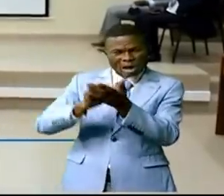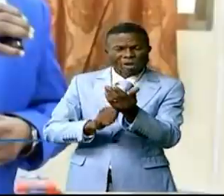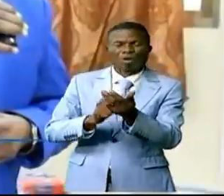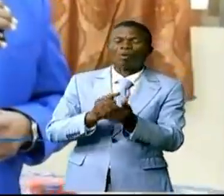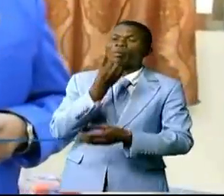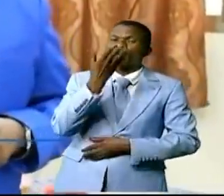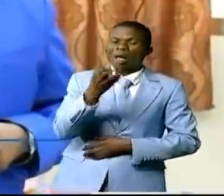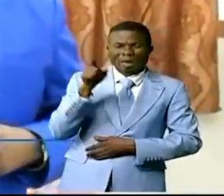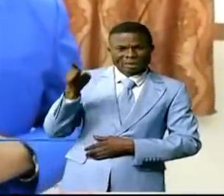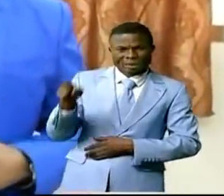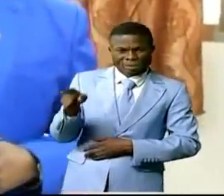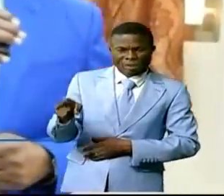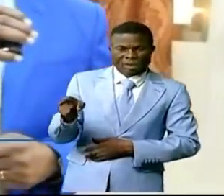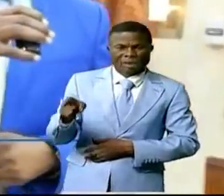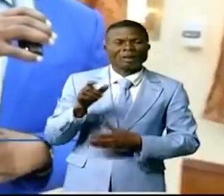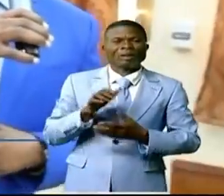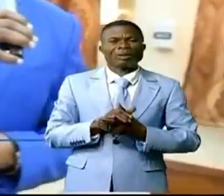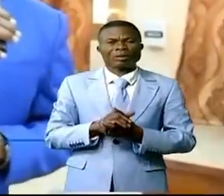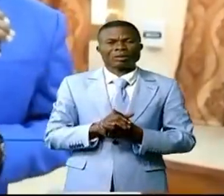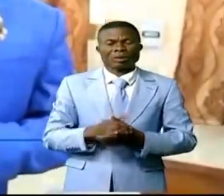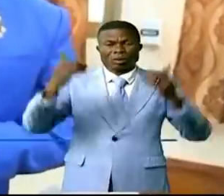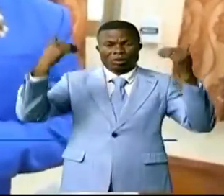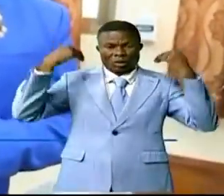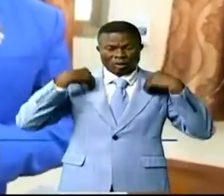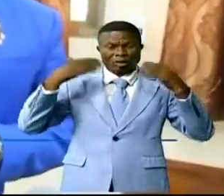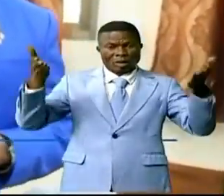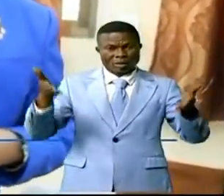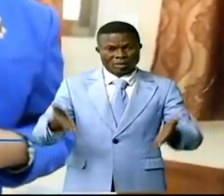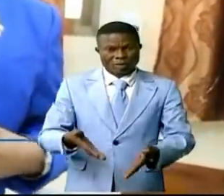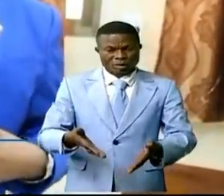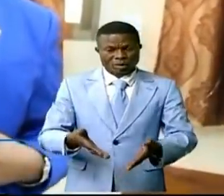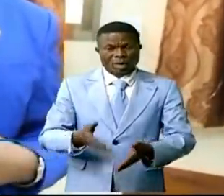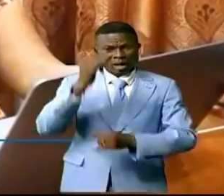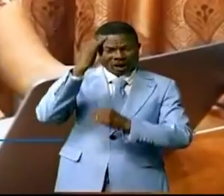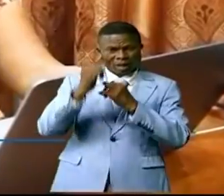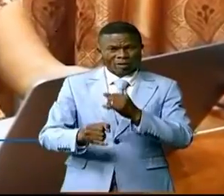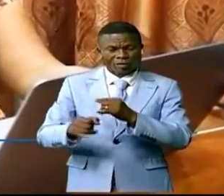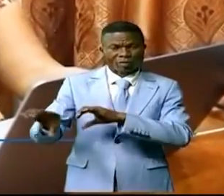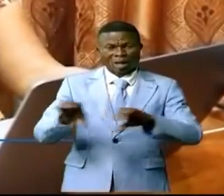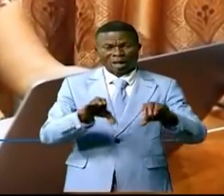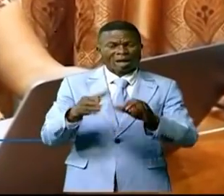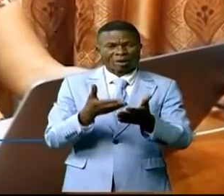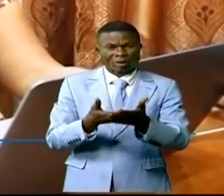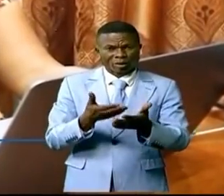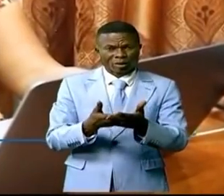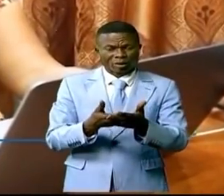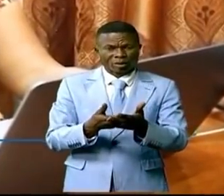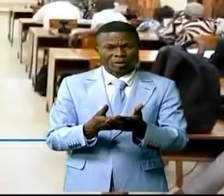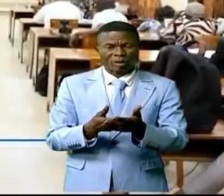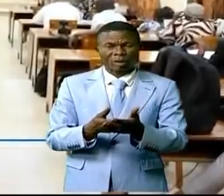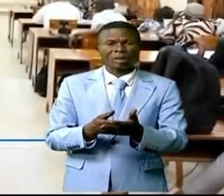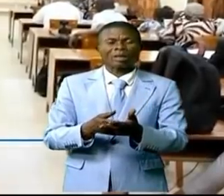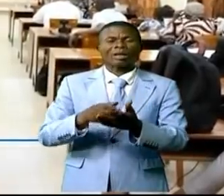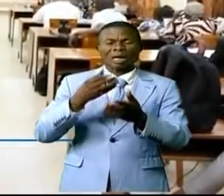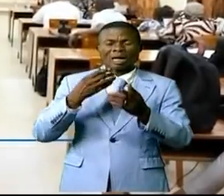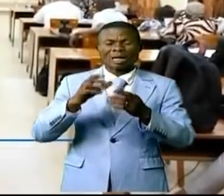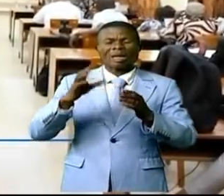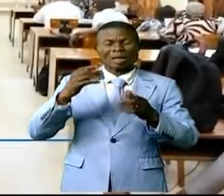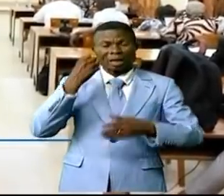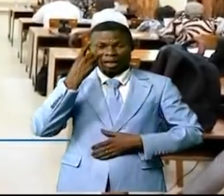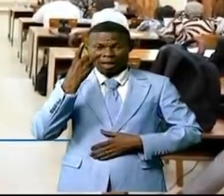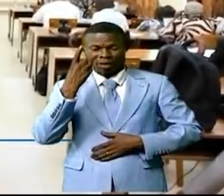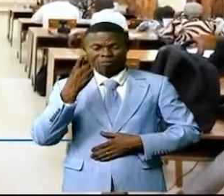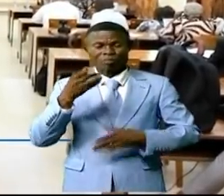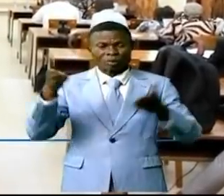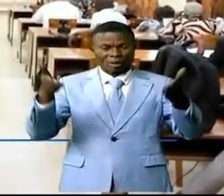supérieurs à emboîter les pas. Les autorités présentes, à la clôture de ces assises, livrent quelques impressions. La